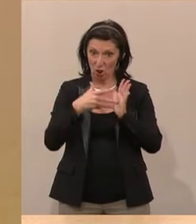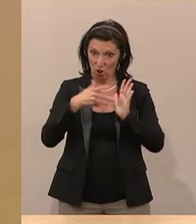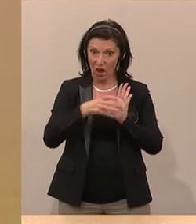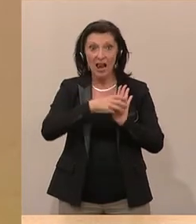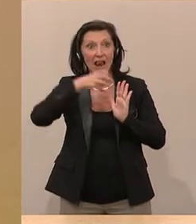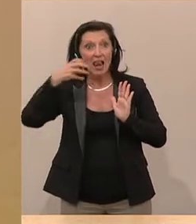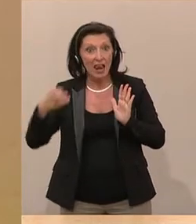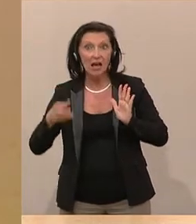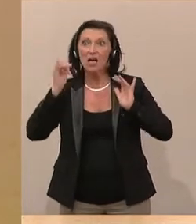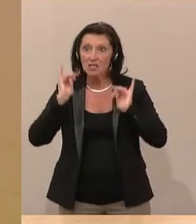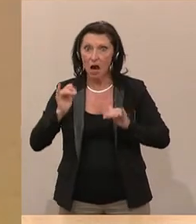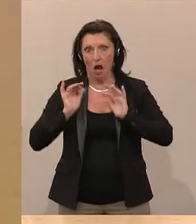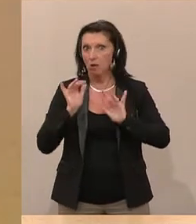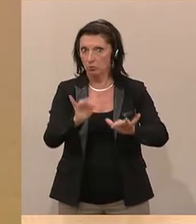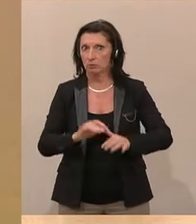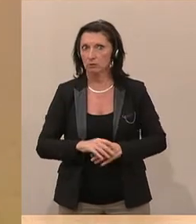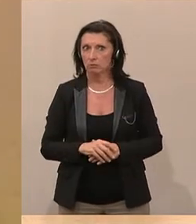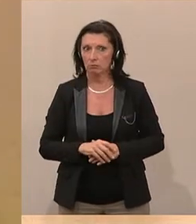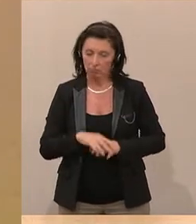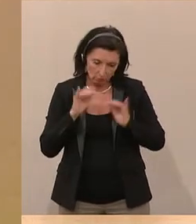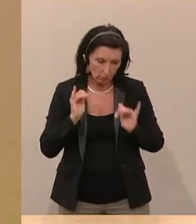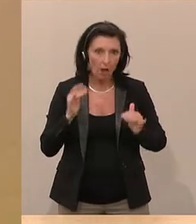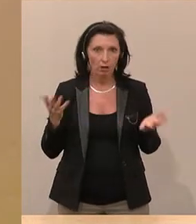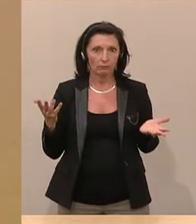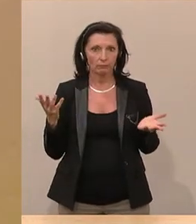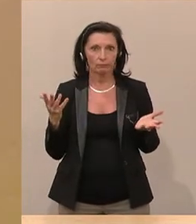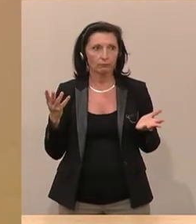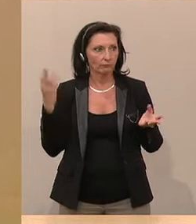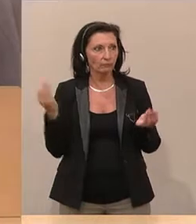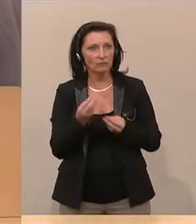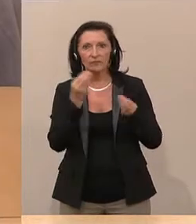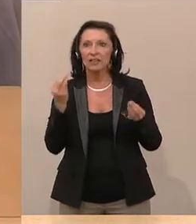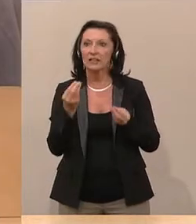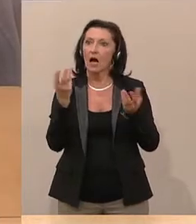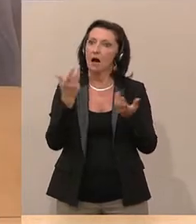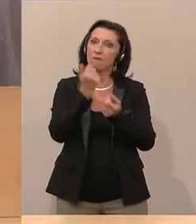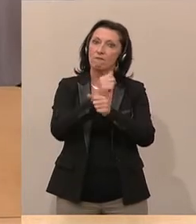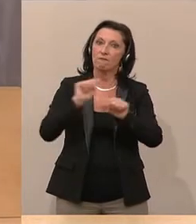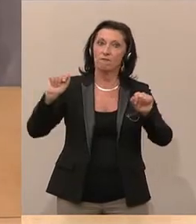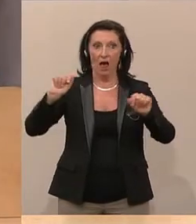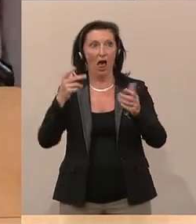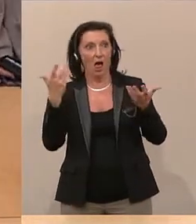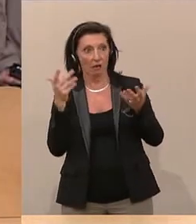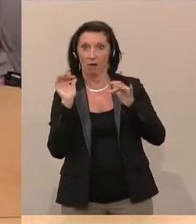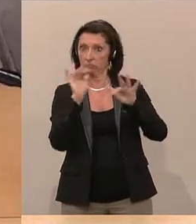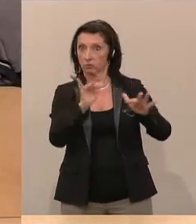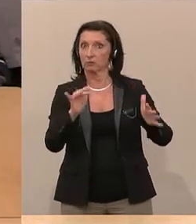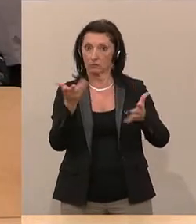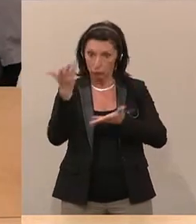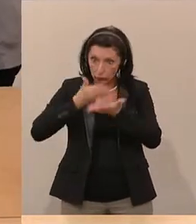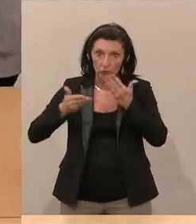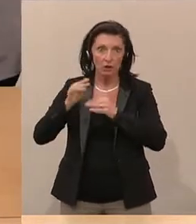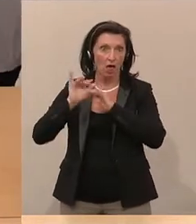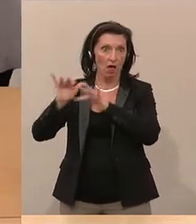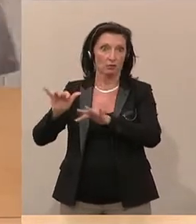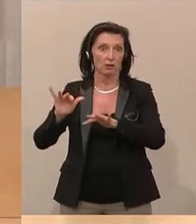hat Auswirkungen auf bereits so selbstverständlich gewordene Grundfreiheiten und natürlich auch auf die Wirtschaft.